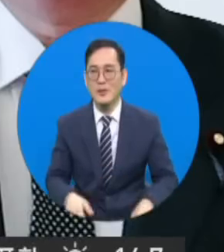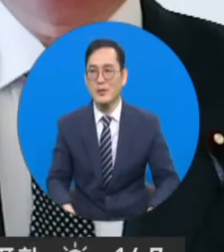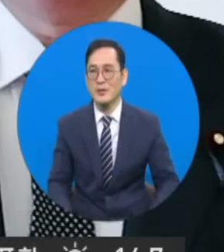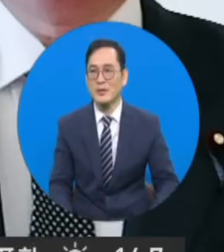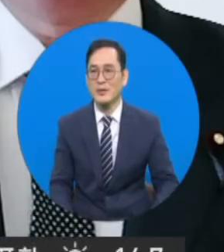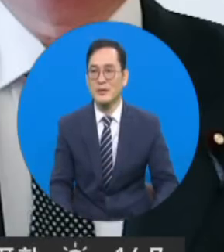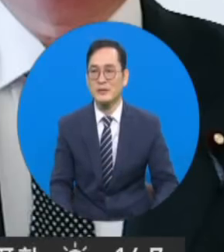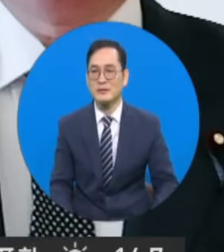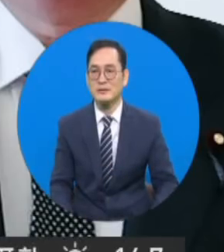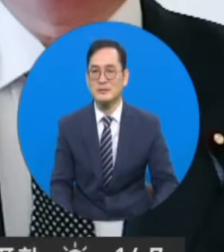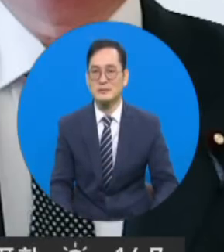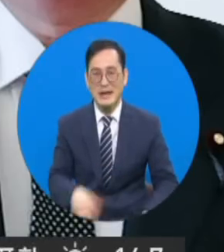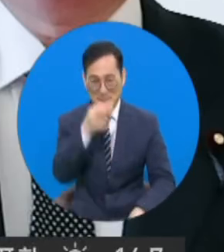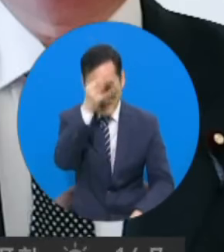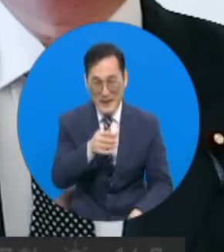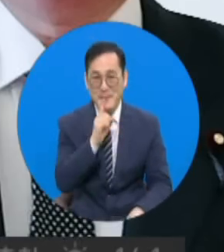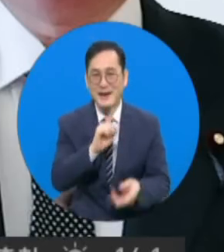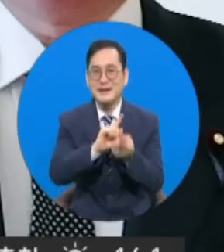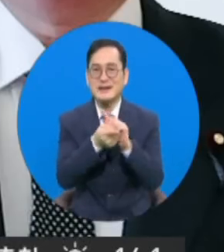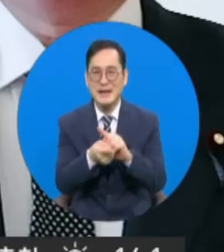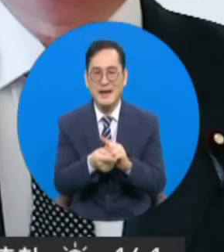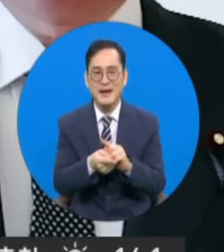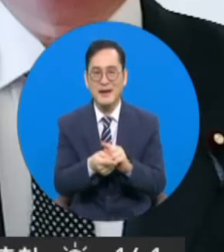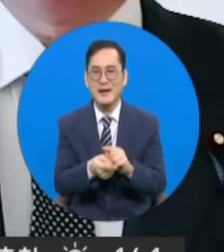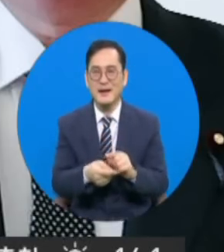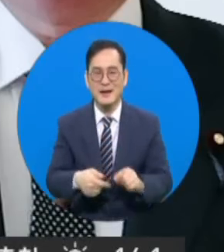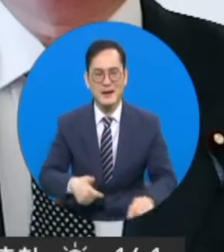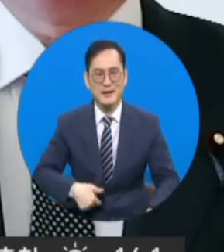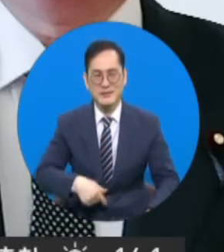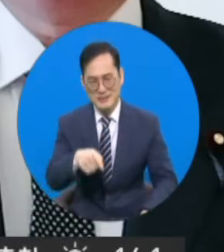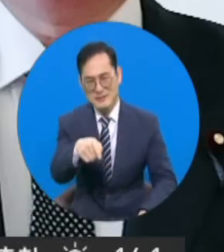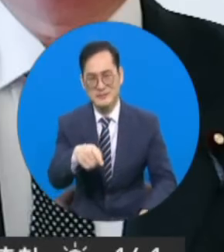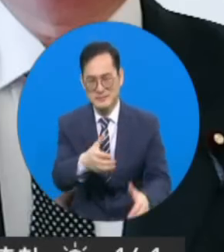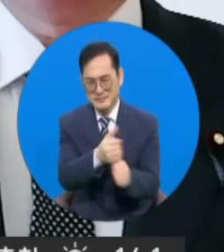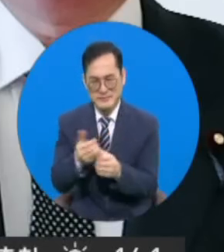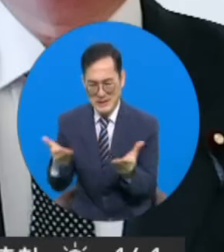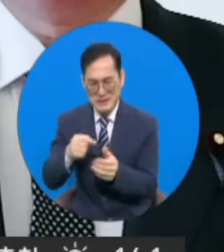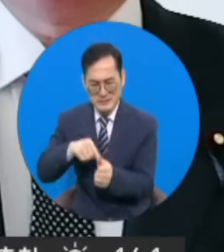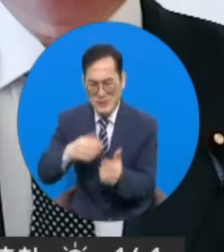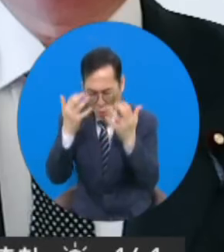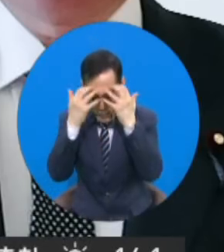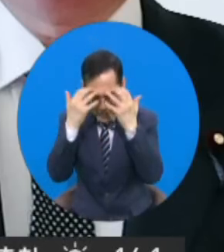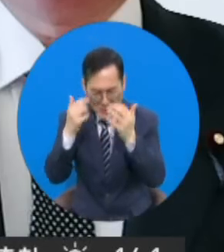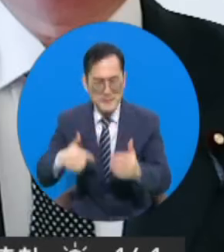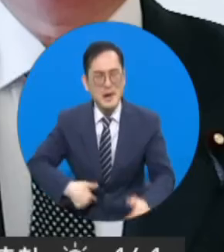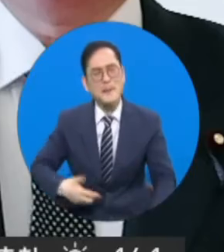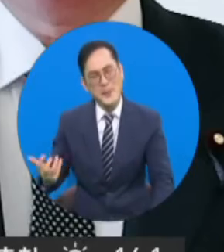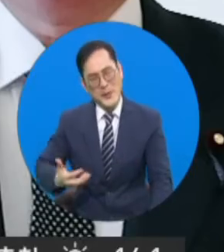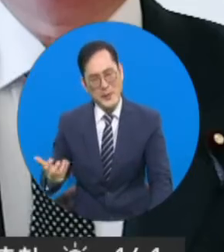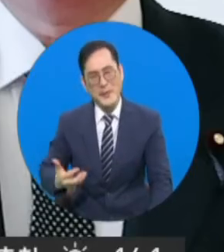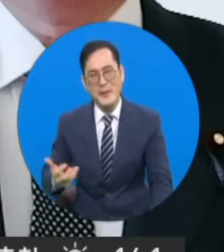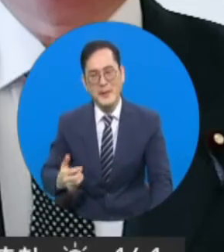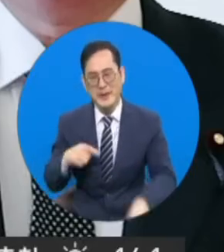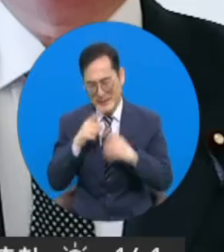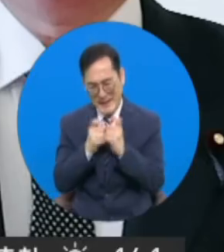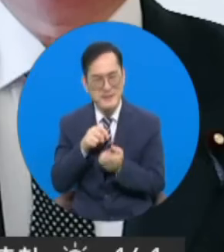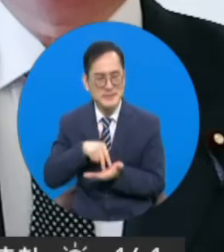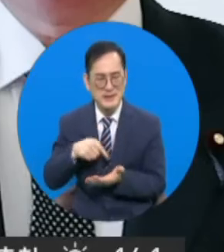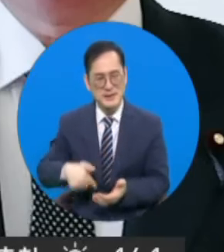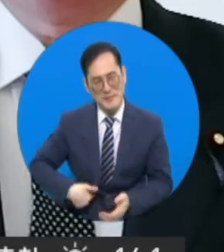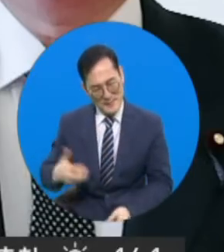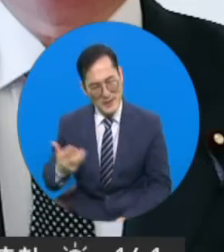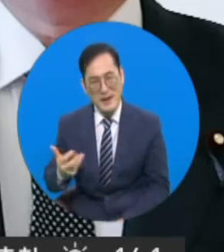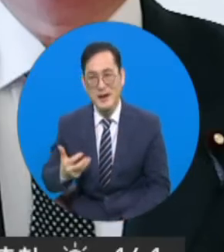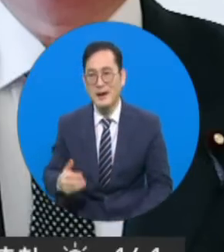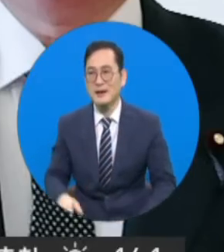가슴 아프게 생각한다라는 말을 한 거거든요 근데 이게 그 개인적인 의견이라고는 하지만 그만큼 기시다